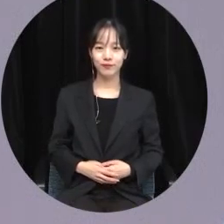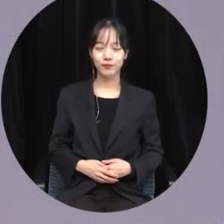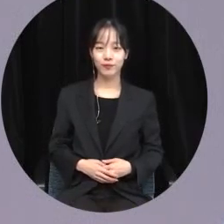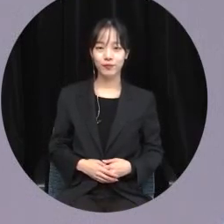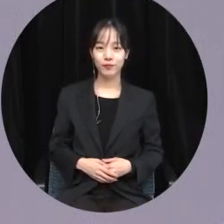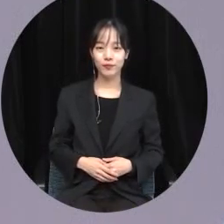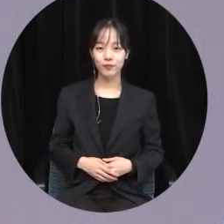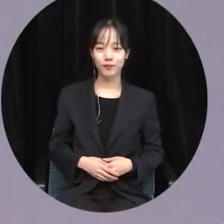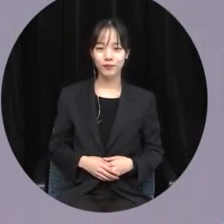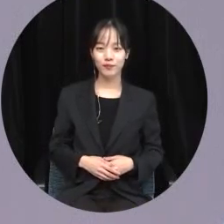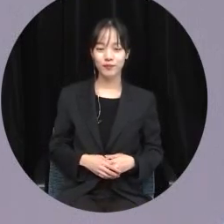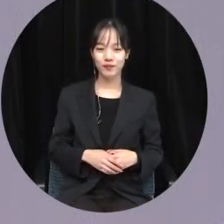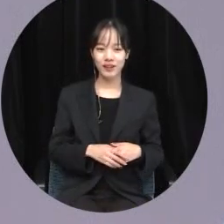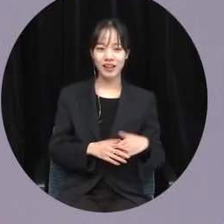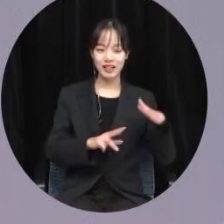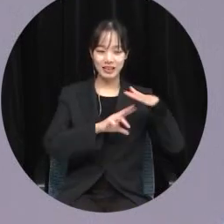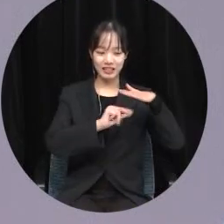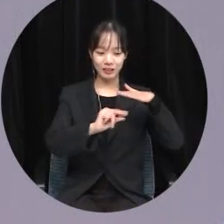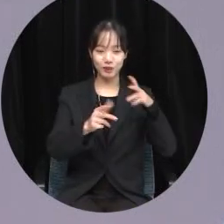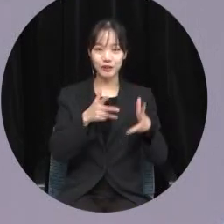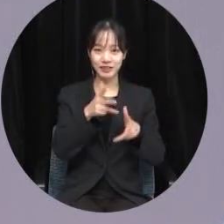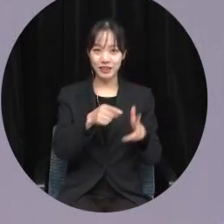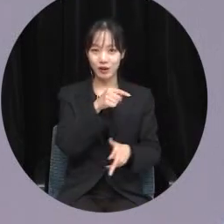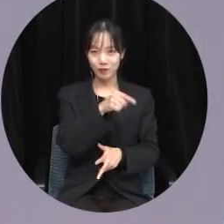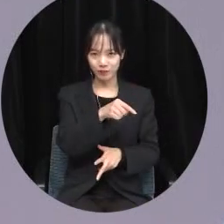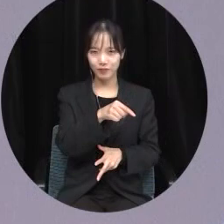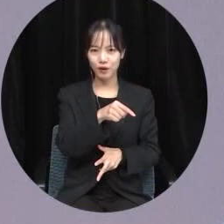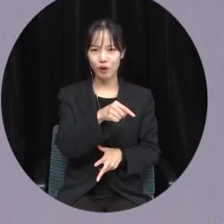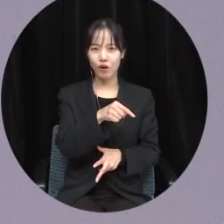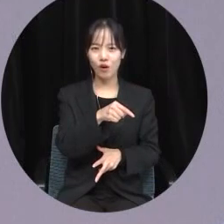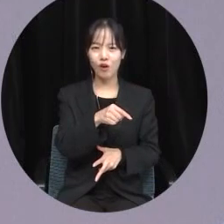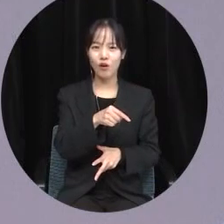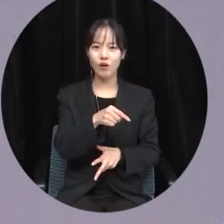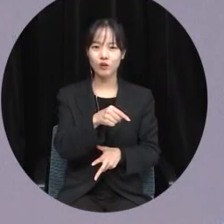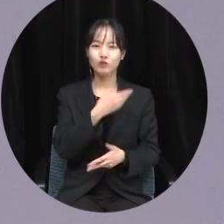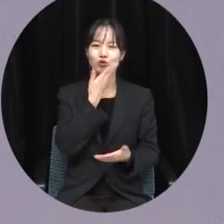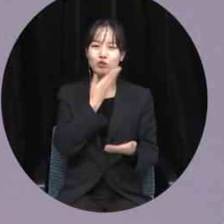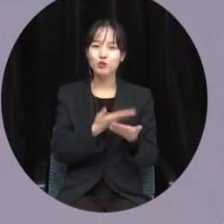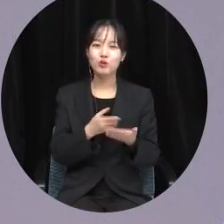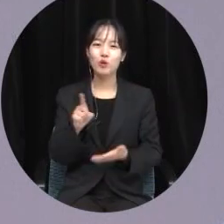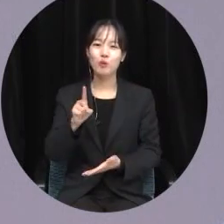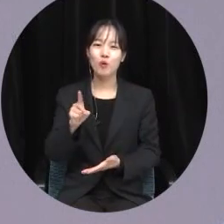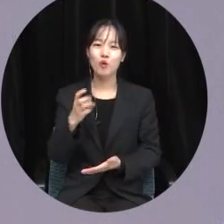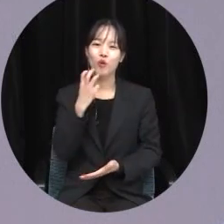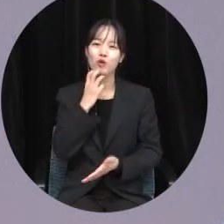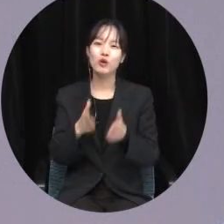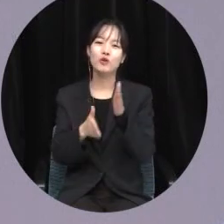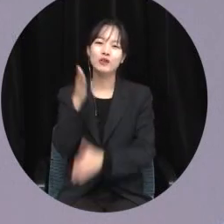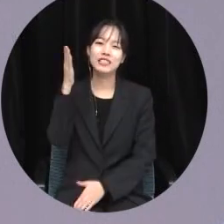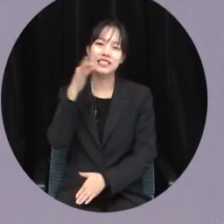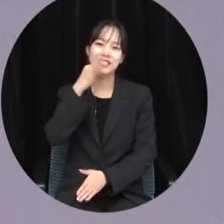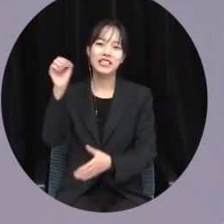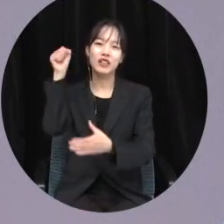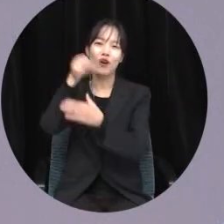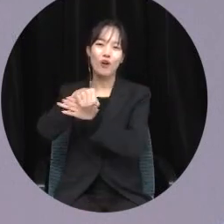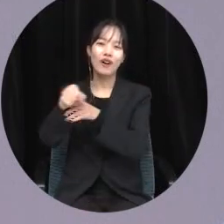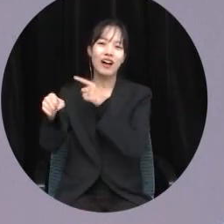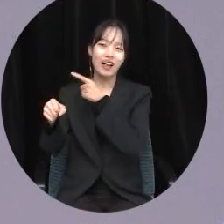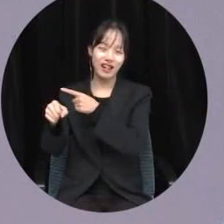사업은 결국 서울시가 인허가권 예산권을 쥐고 있습니다. 서울시가 키를 쥐고